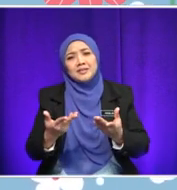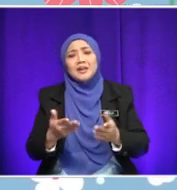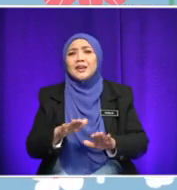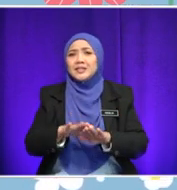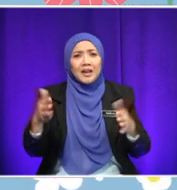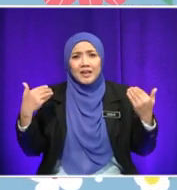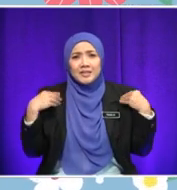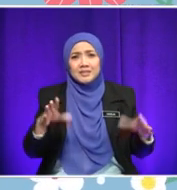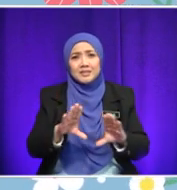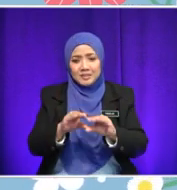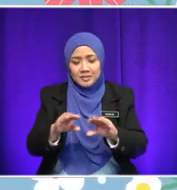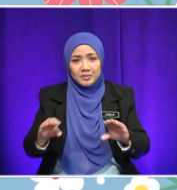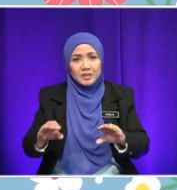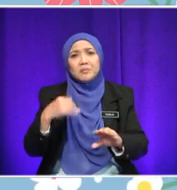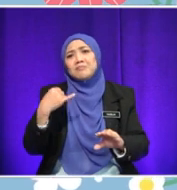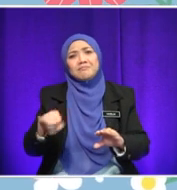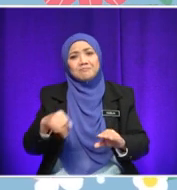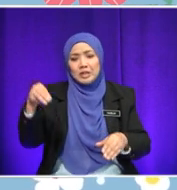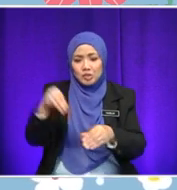sepatunya macam